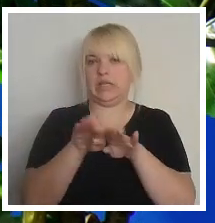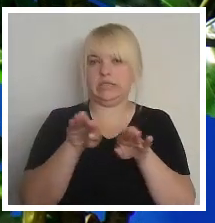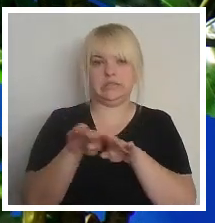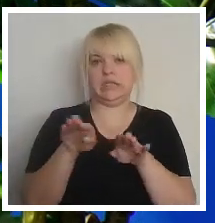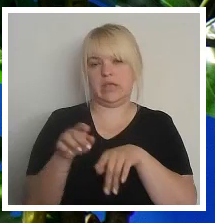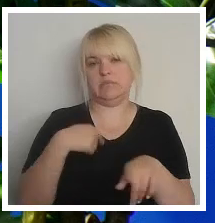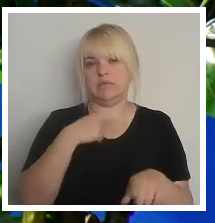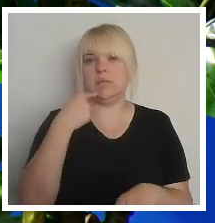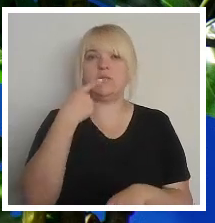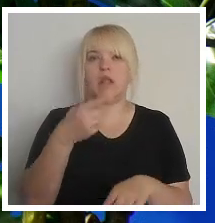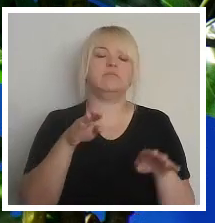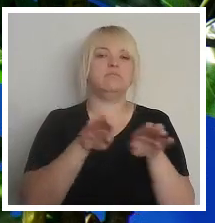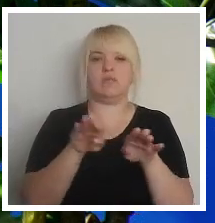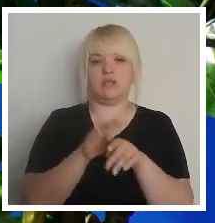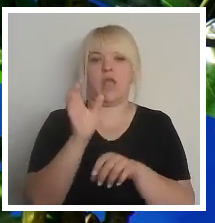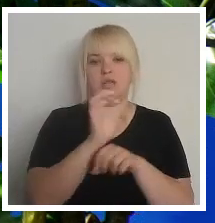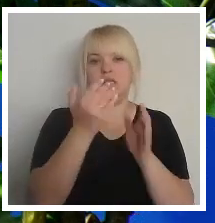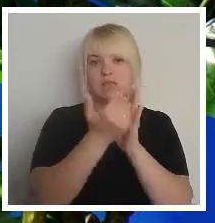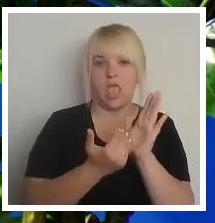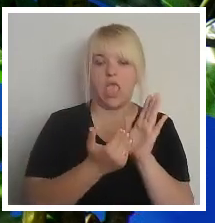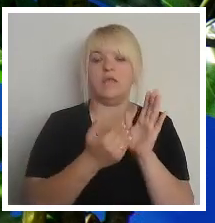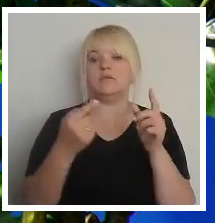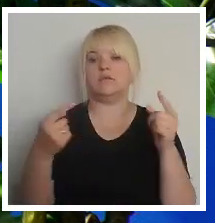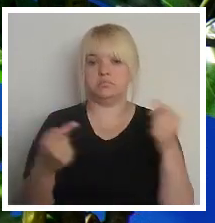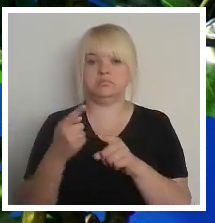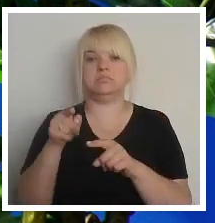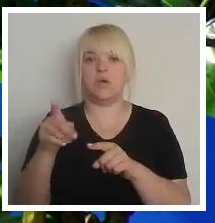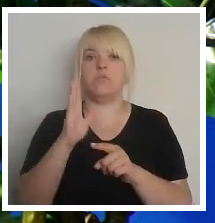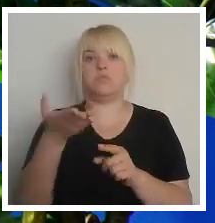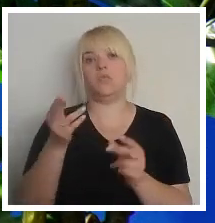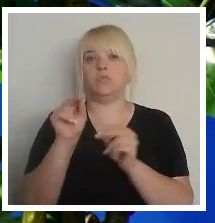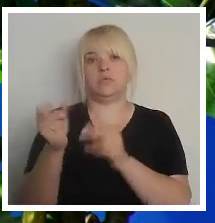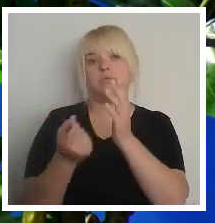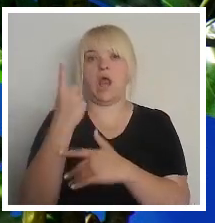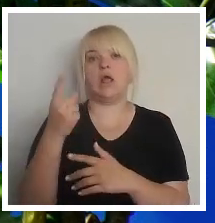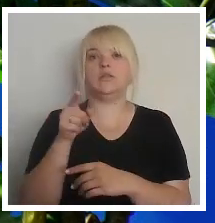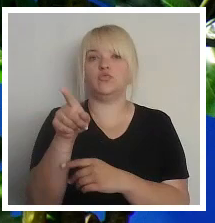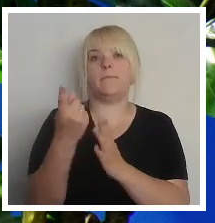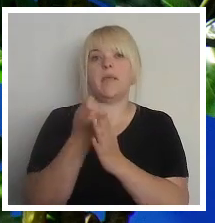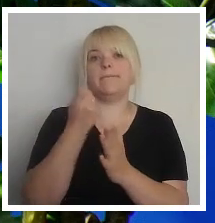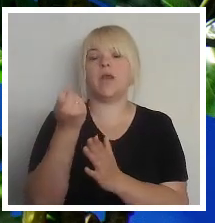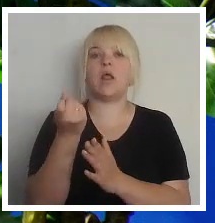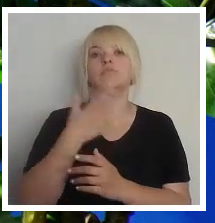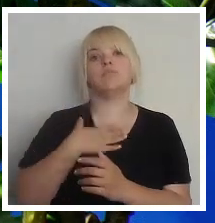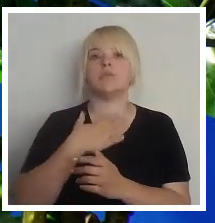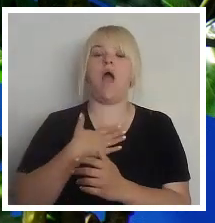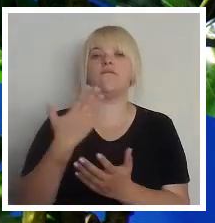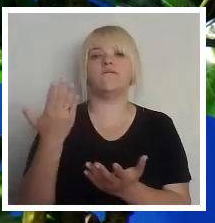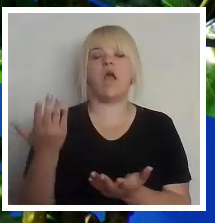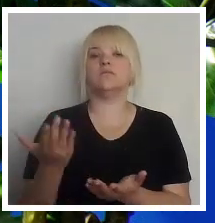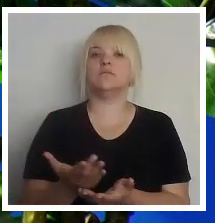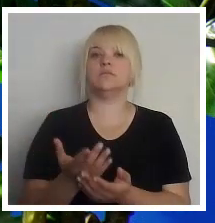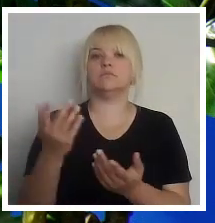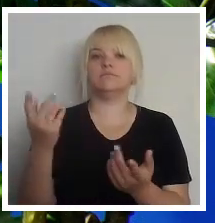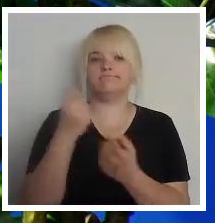gribētu teikt, vienādiem kritērijiem un būt uzticamiem un radīt šo te pieprasījumu pēc savu saturu